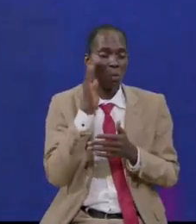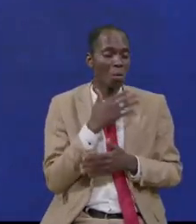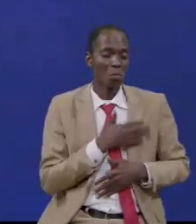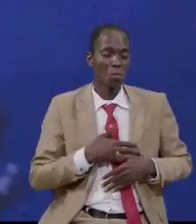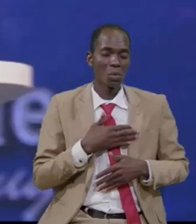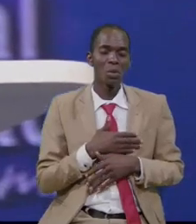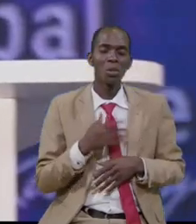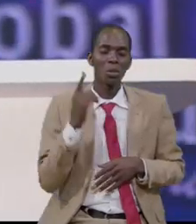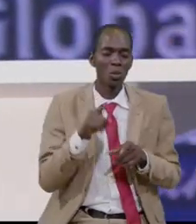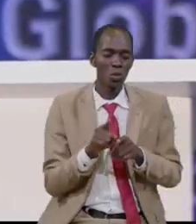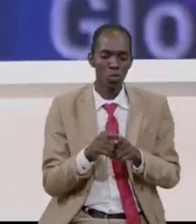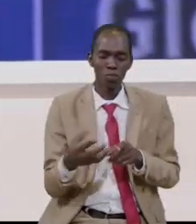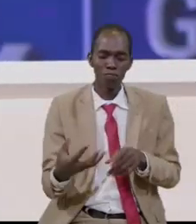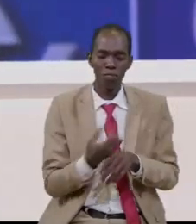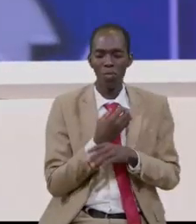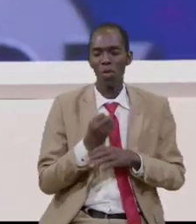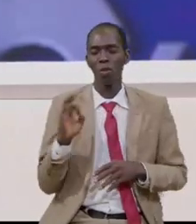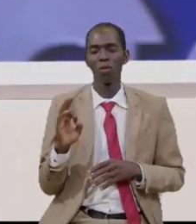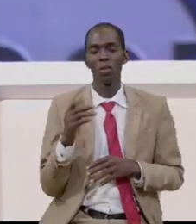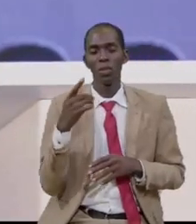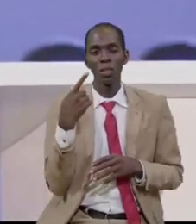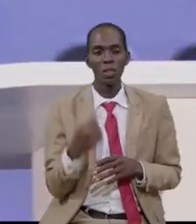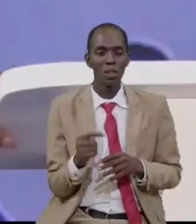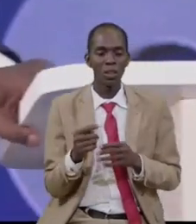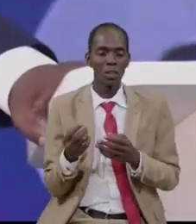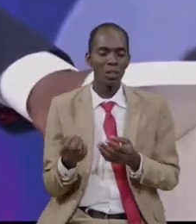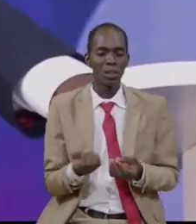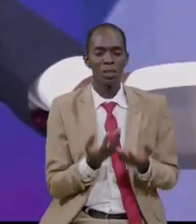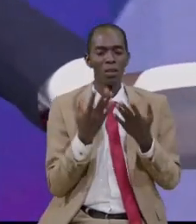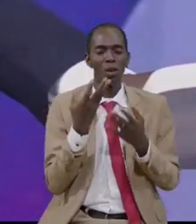veut remplacer le sacrifice de mon Fils unique.